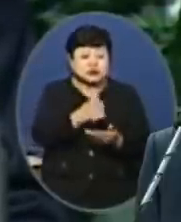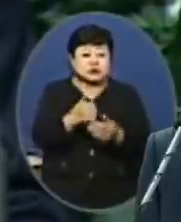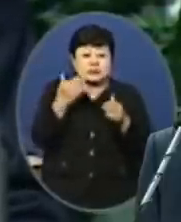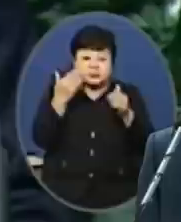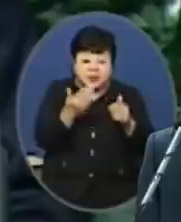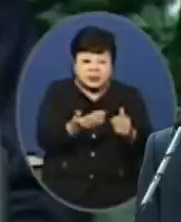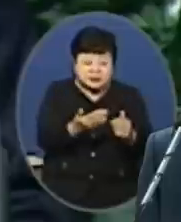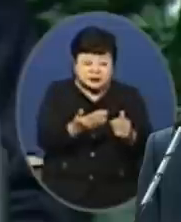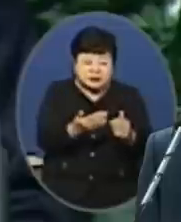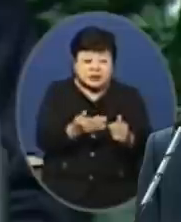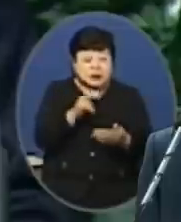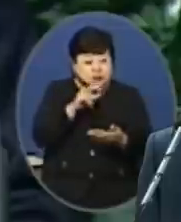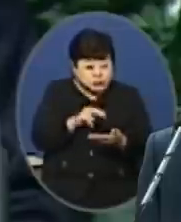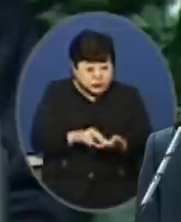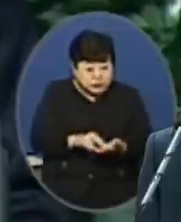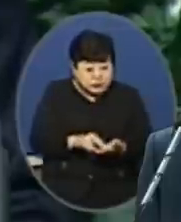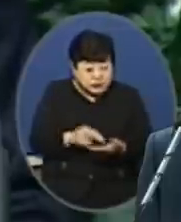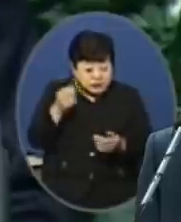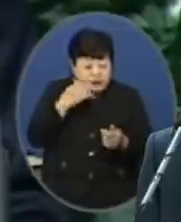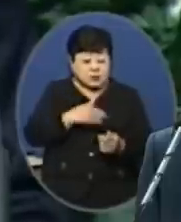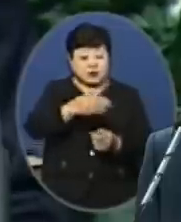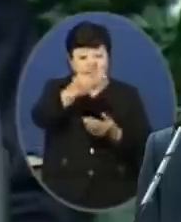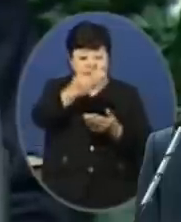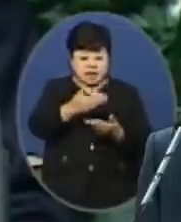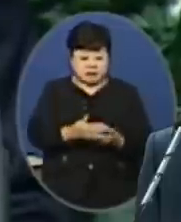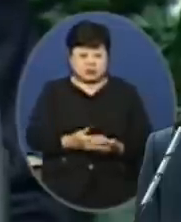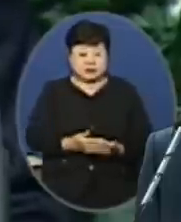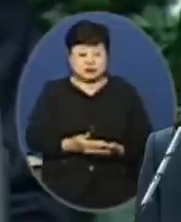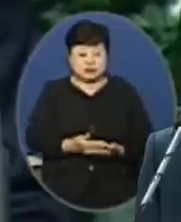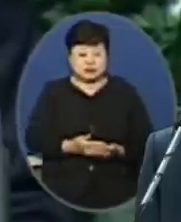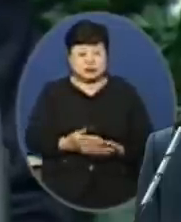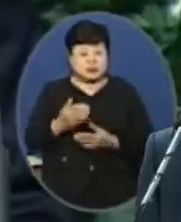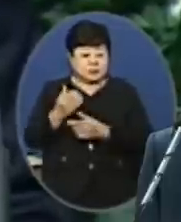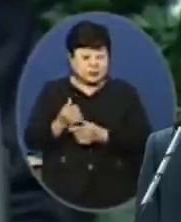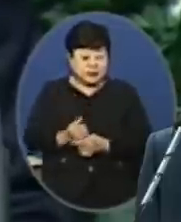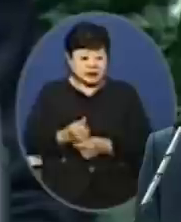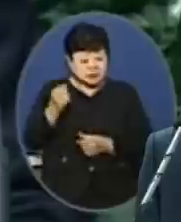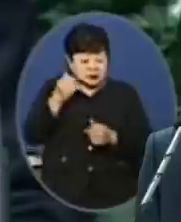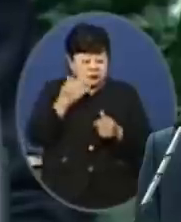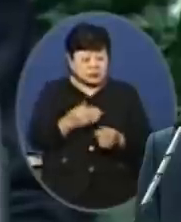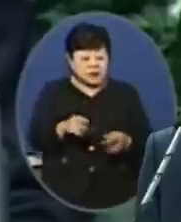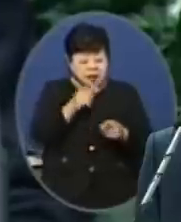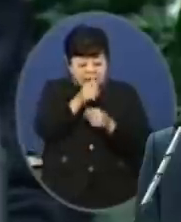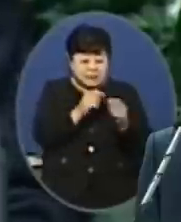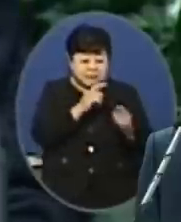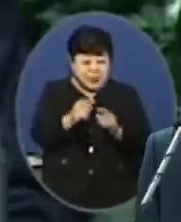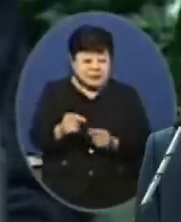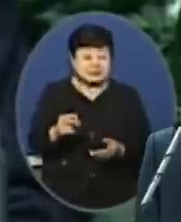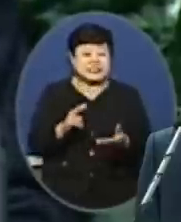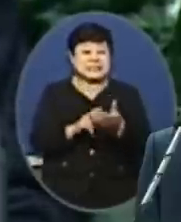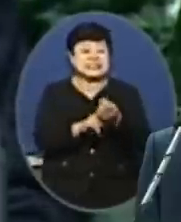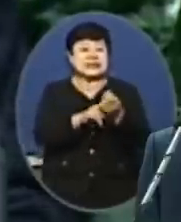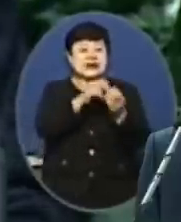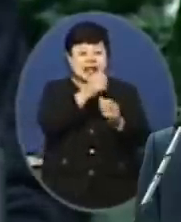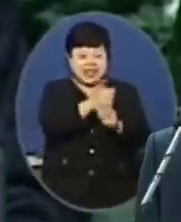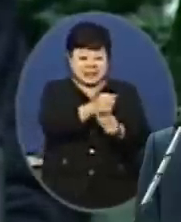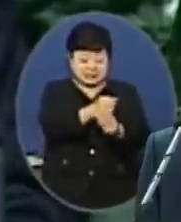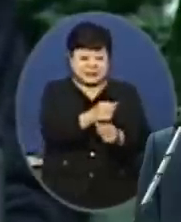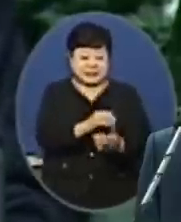주님께서 그 문제에 성령을 보내서 성령이 매달리는 것입니다. 성령과 하나님 말씀이 기적을 행하시는